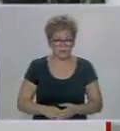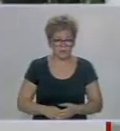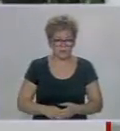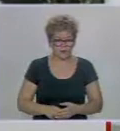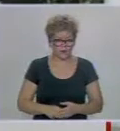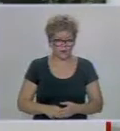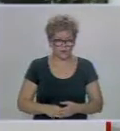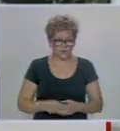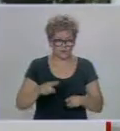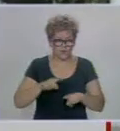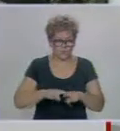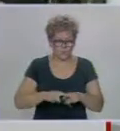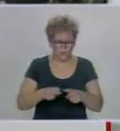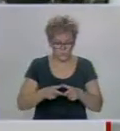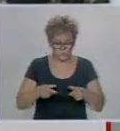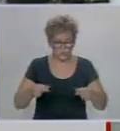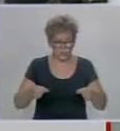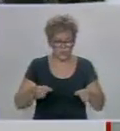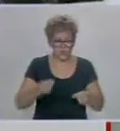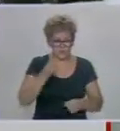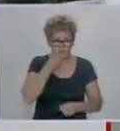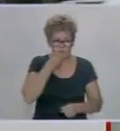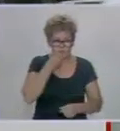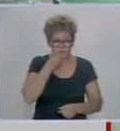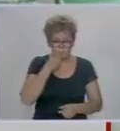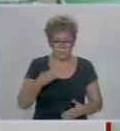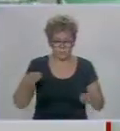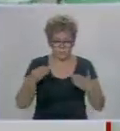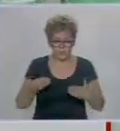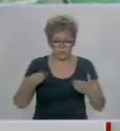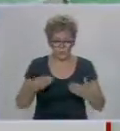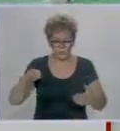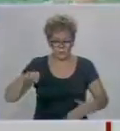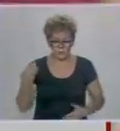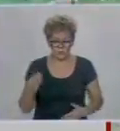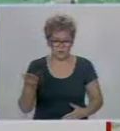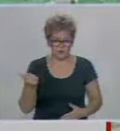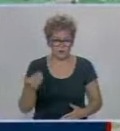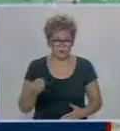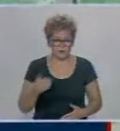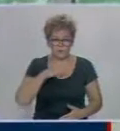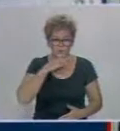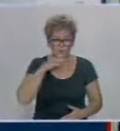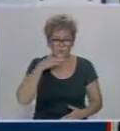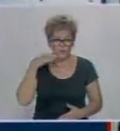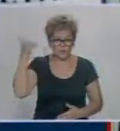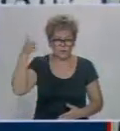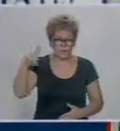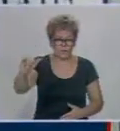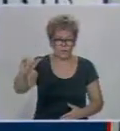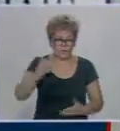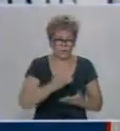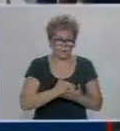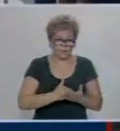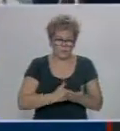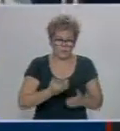majorarea tichetelor pe masă de la 9,57 lei la 15 lei. În acest timp, zeci de pasageri au fost afectați de protest.